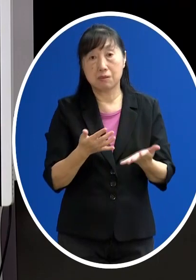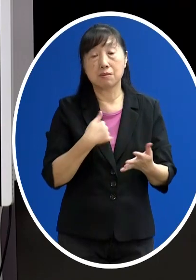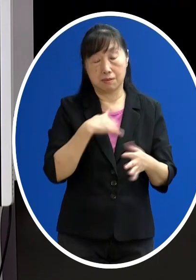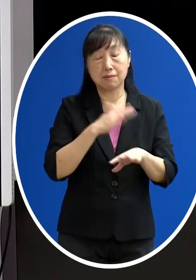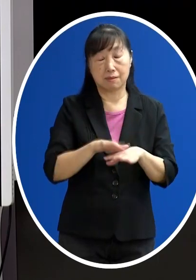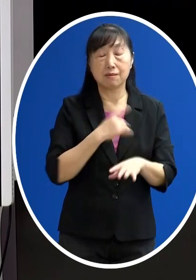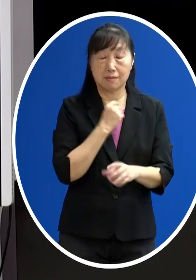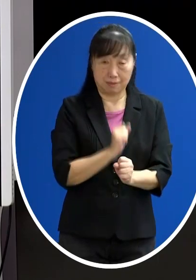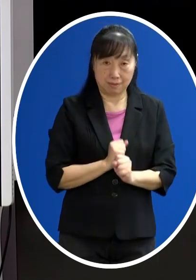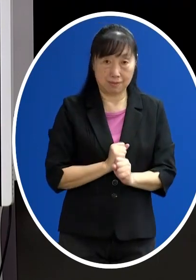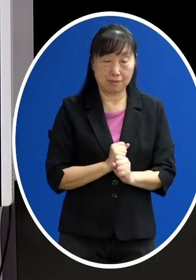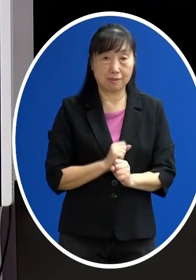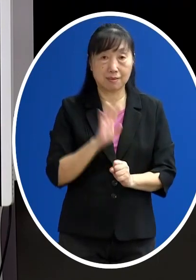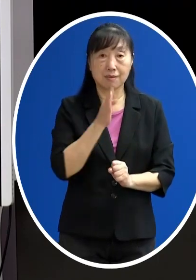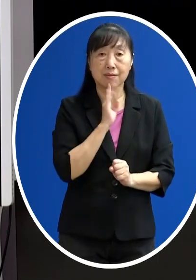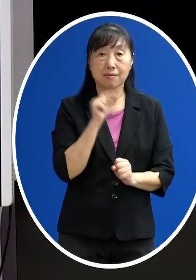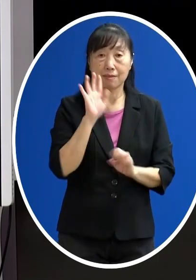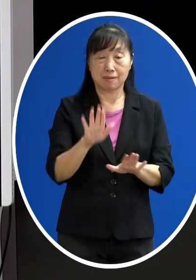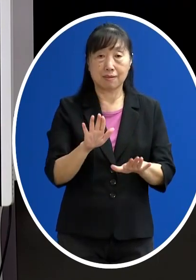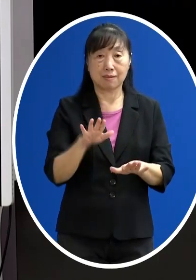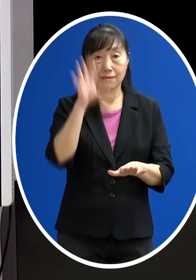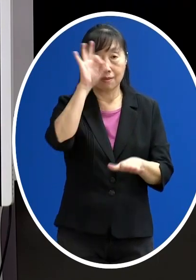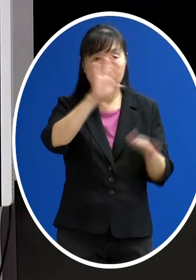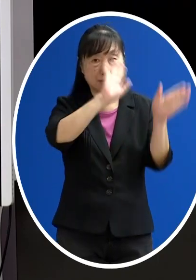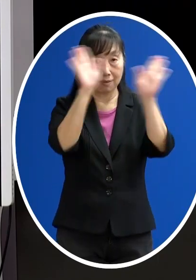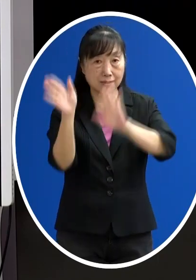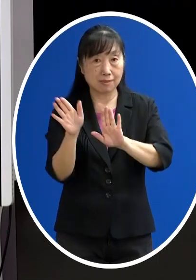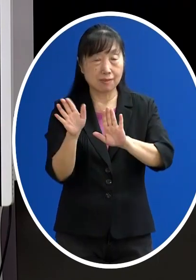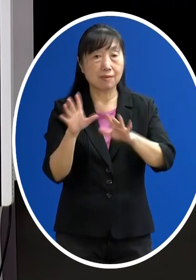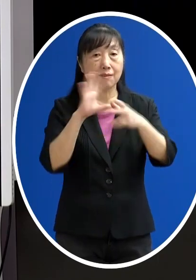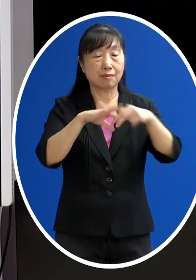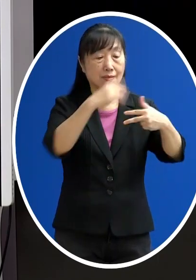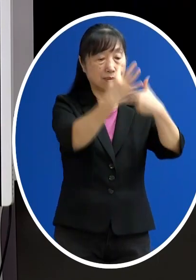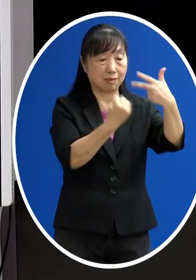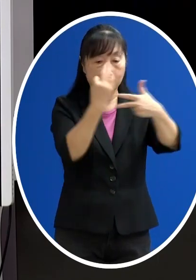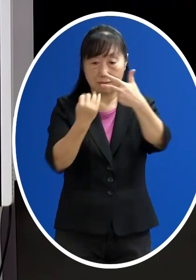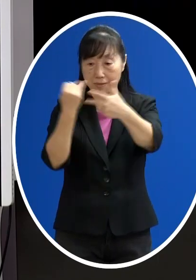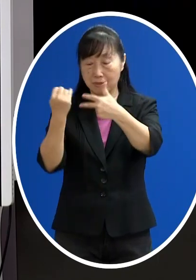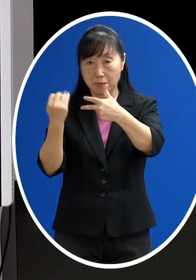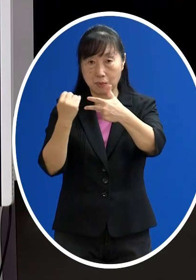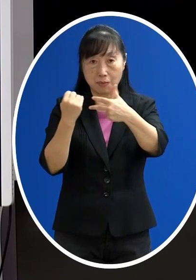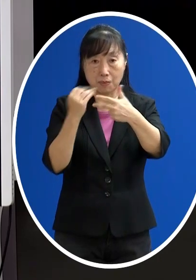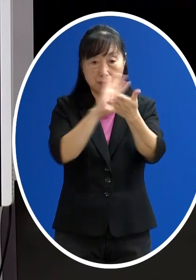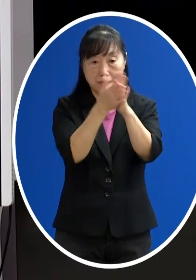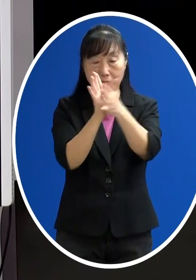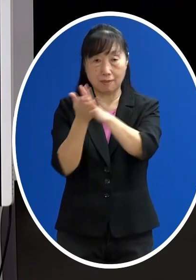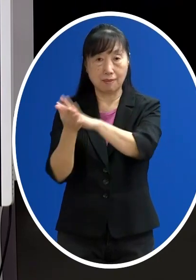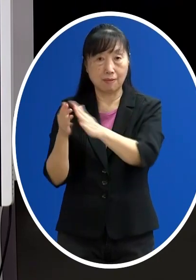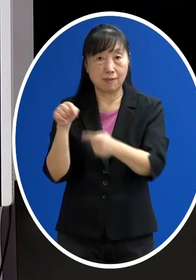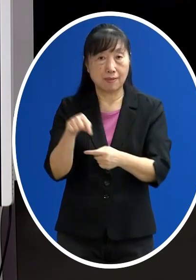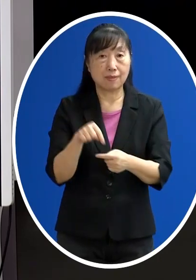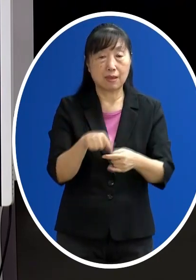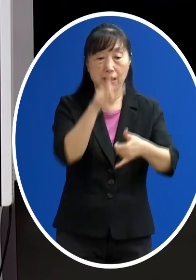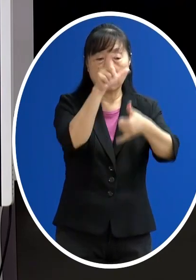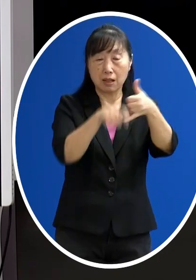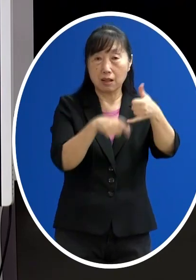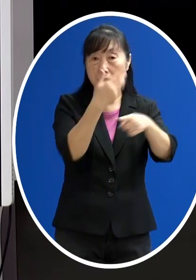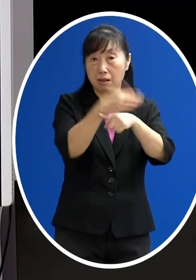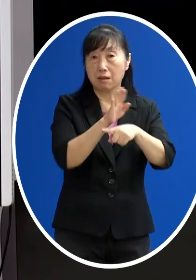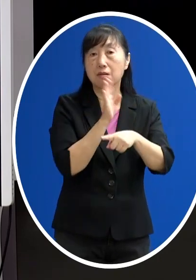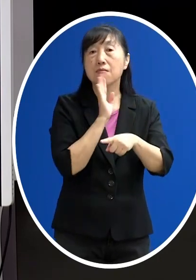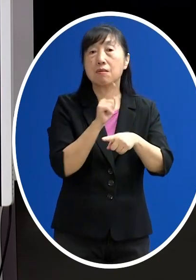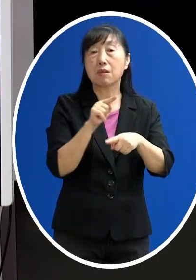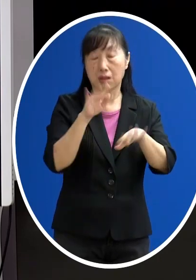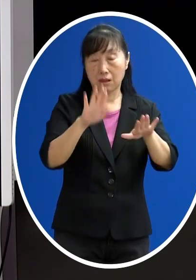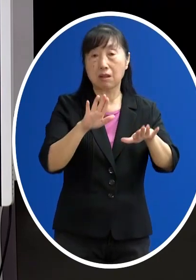续的观察。不过整体来看，我们可以看到这个随着周数发病，我们重症死亡率确实，个案死亡率确实是